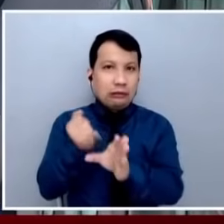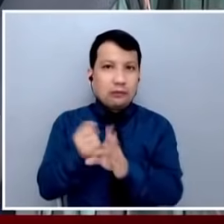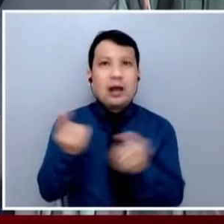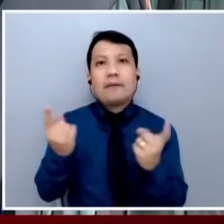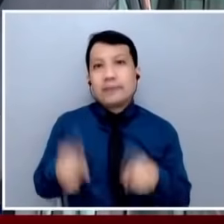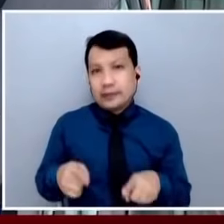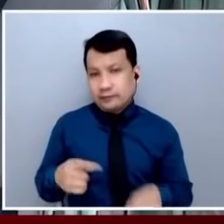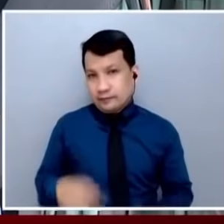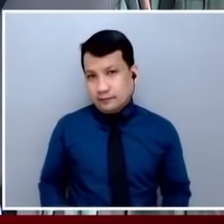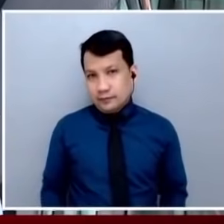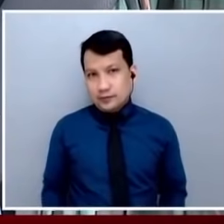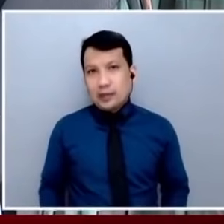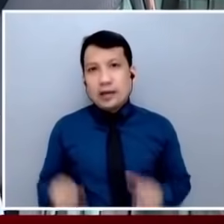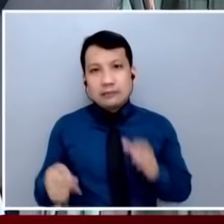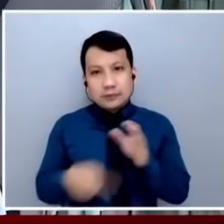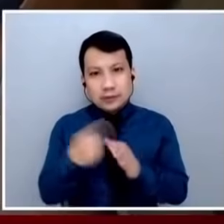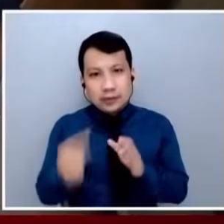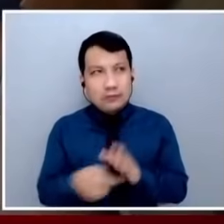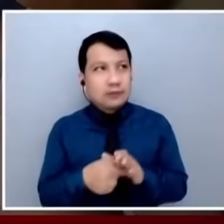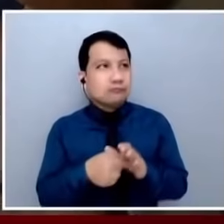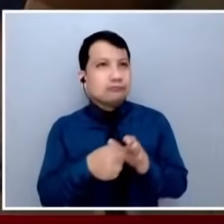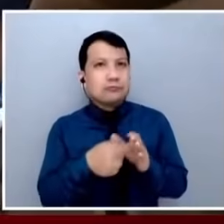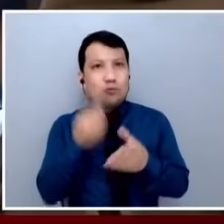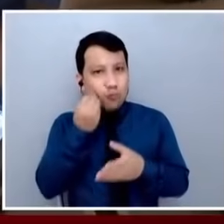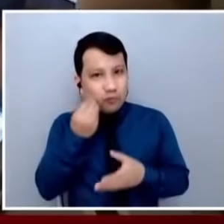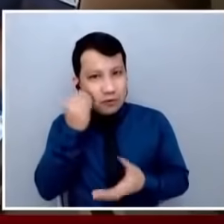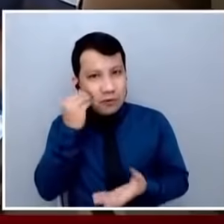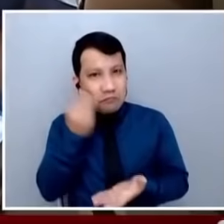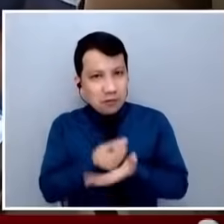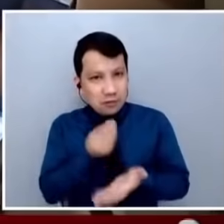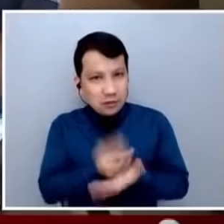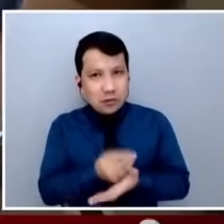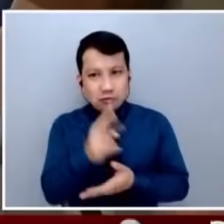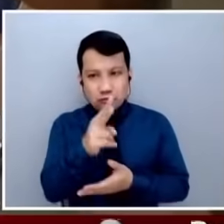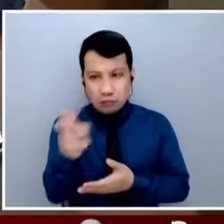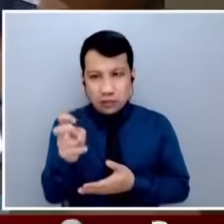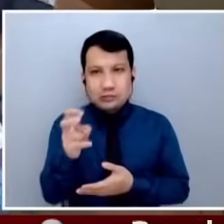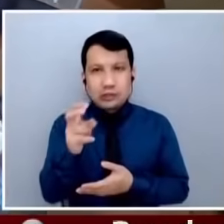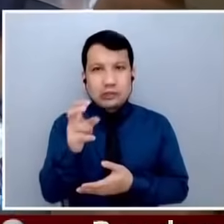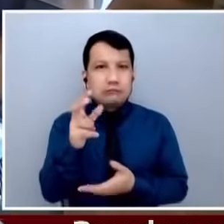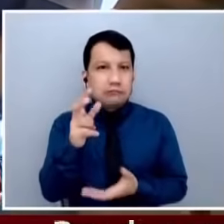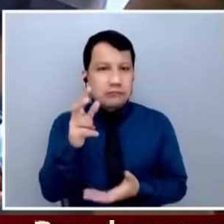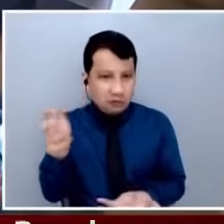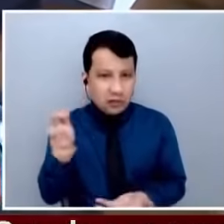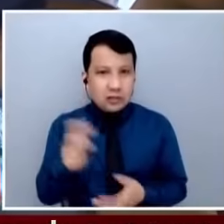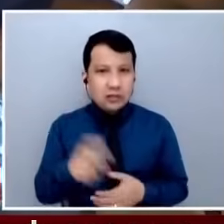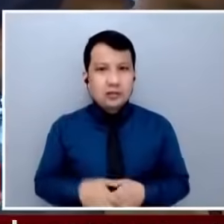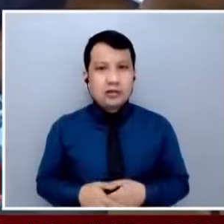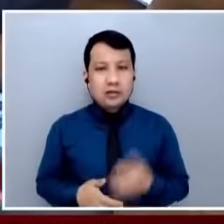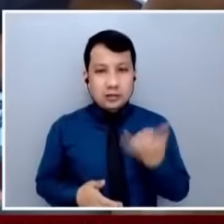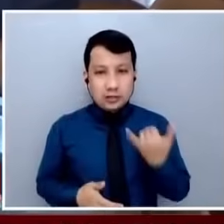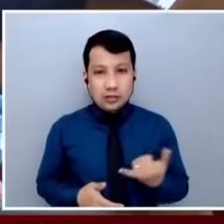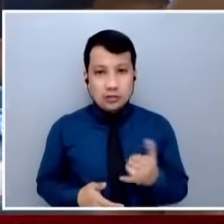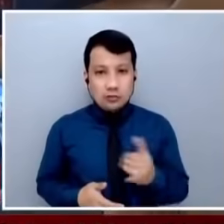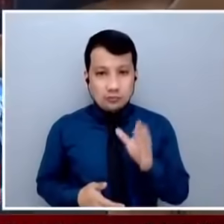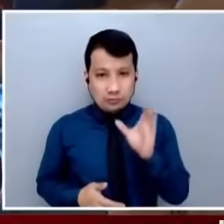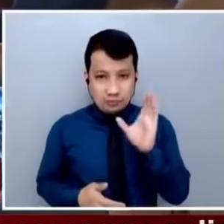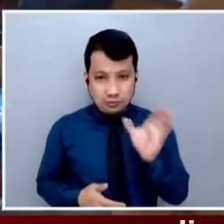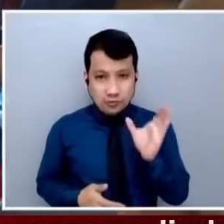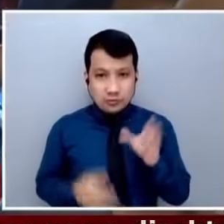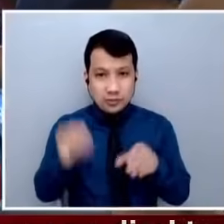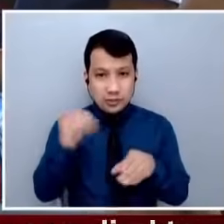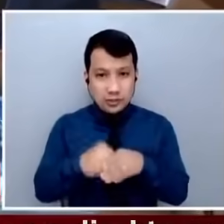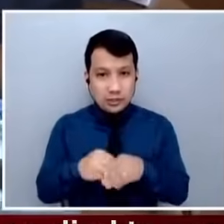Minsan mayuwi kami 200-300. Sa ngayon kasi, 50% lang ang allowed capacity ng passengers sa loob ng